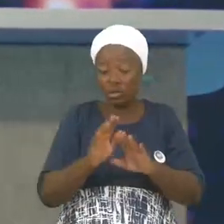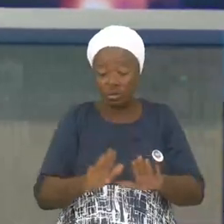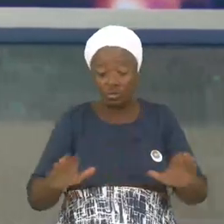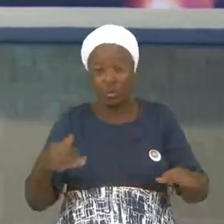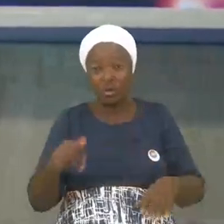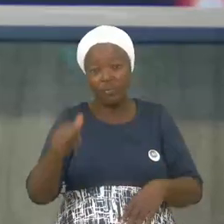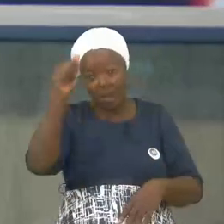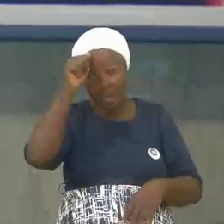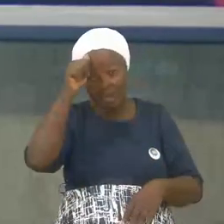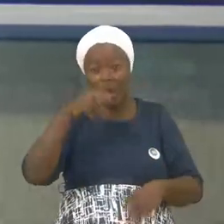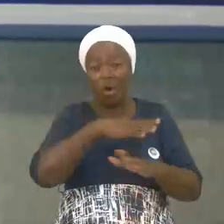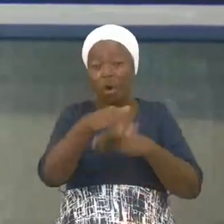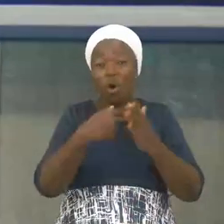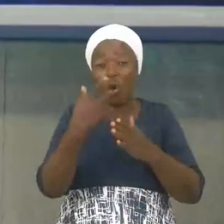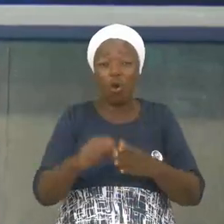par nature.